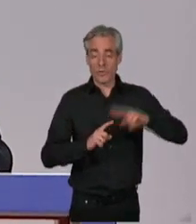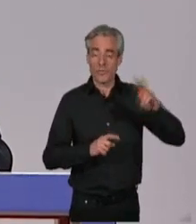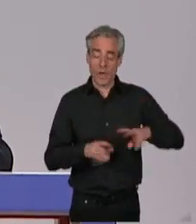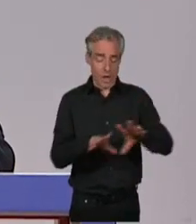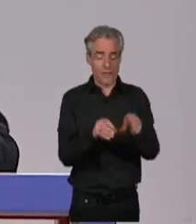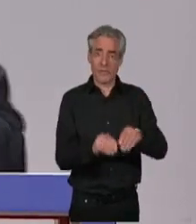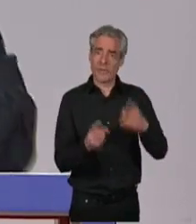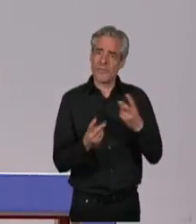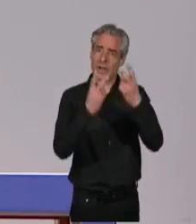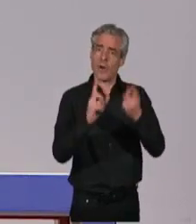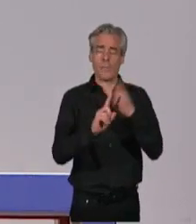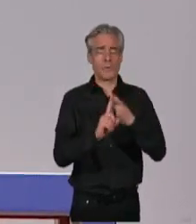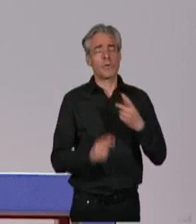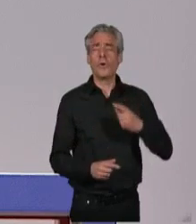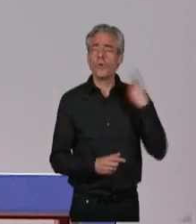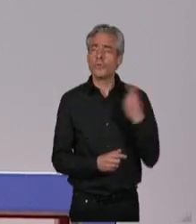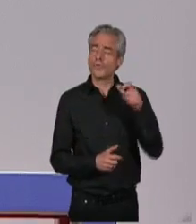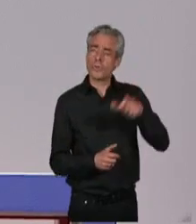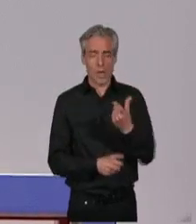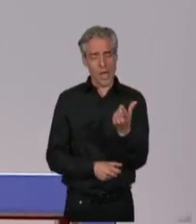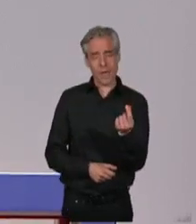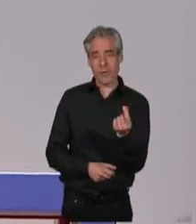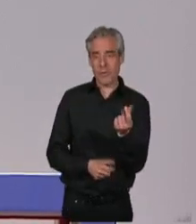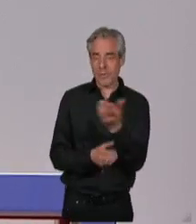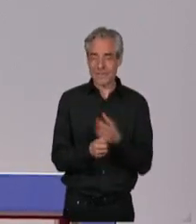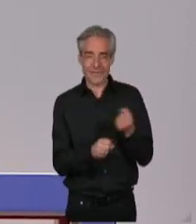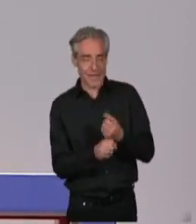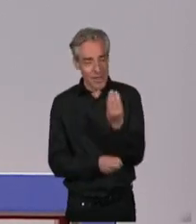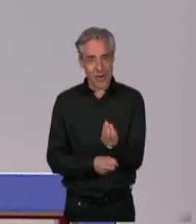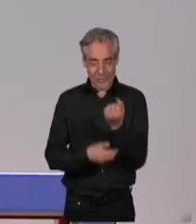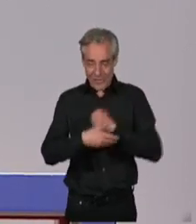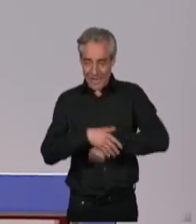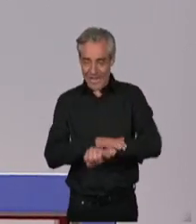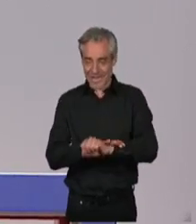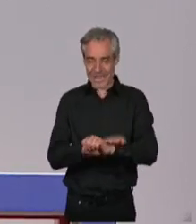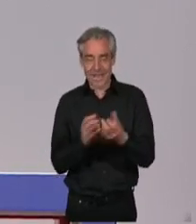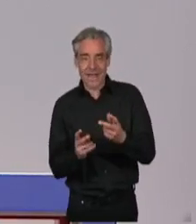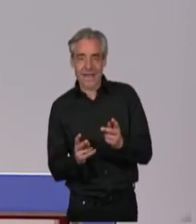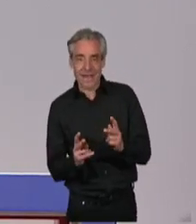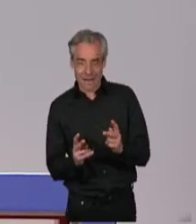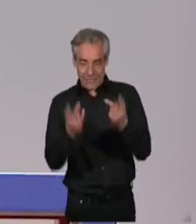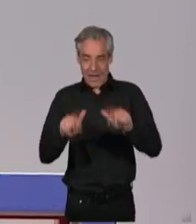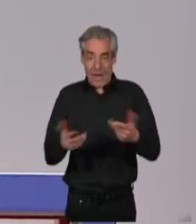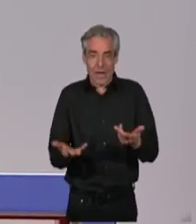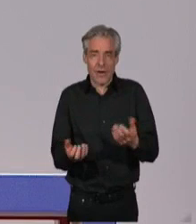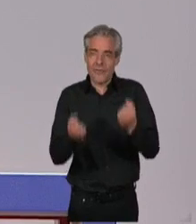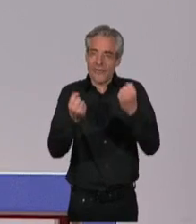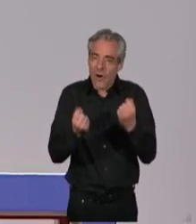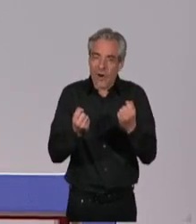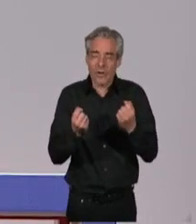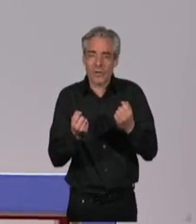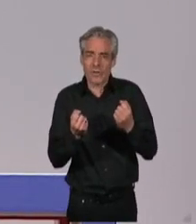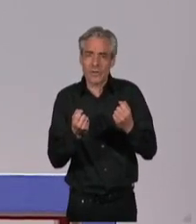famille. Chaque fois qu'un couple se forme, que des enfants naissent, la vie est là, plus forte